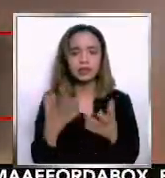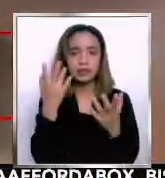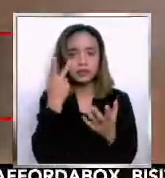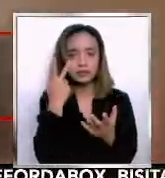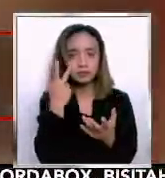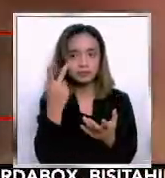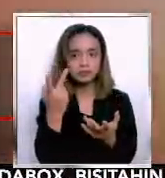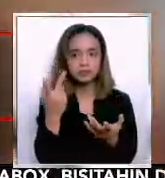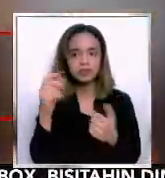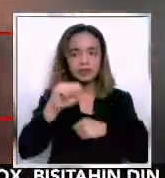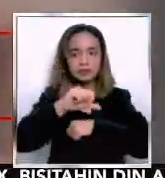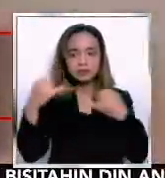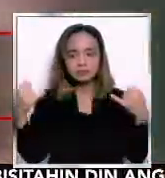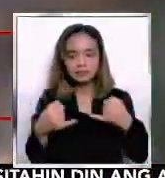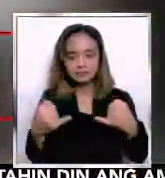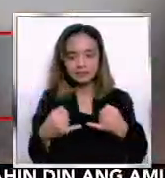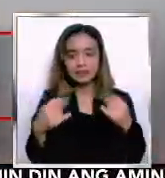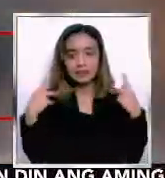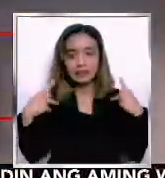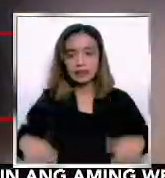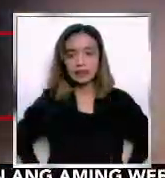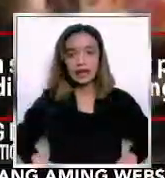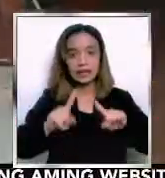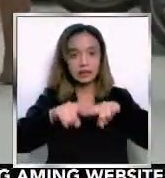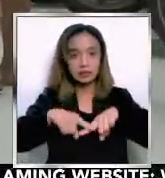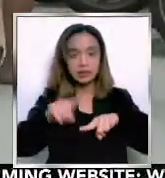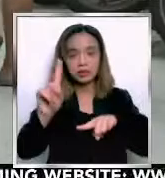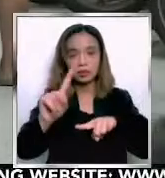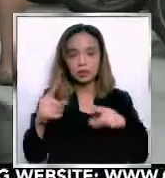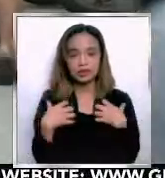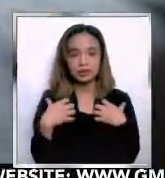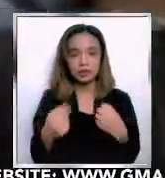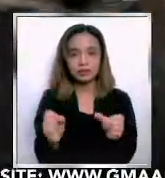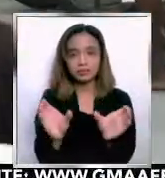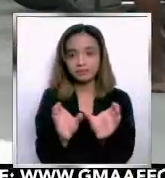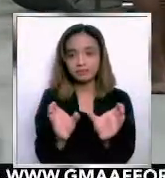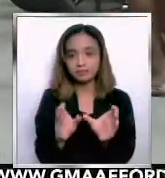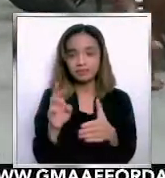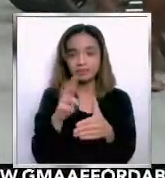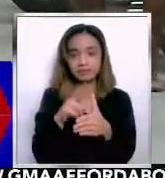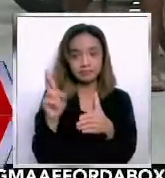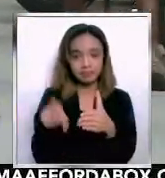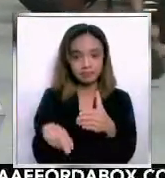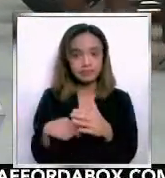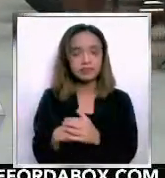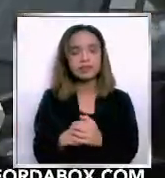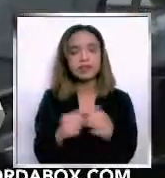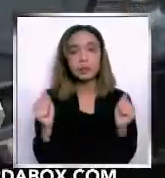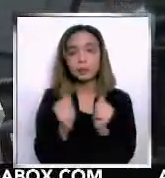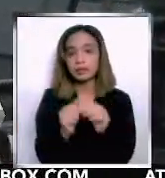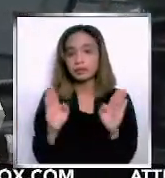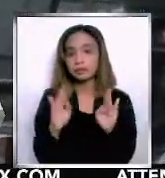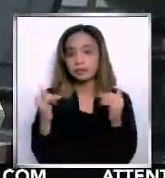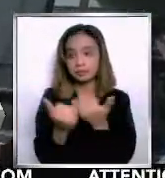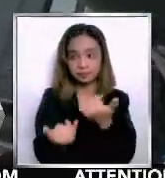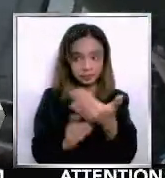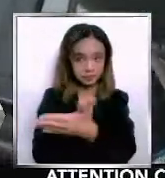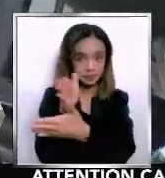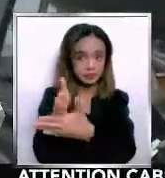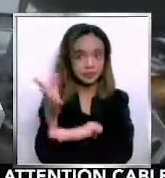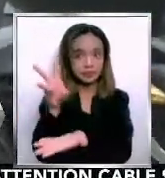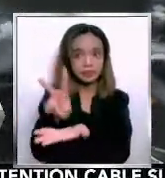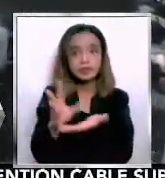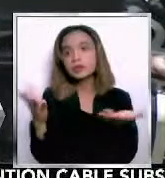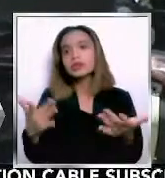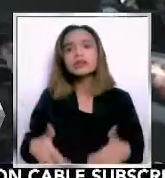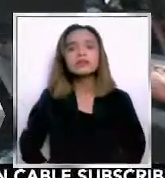injury. Depende din sa medical certificate ng kumplena. Kasama ang mga opisyal ng barangay, pinuntahan ng GMA News ang lugar kung saan residente ang